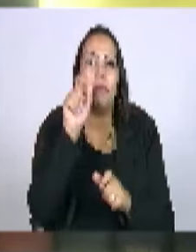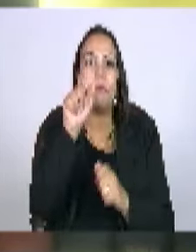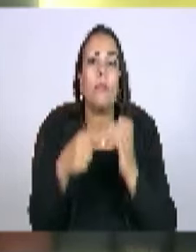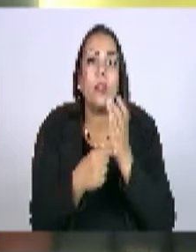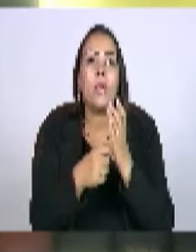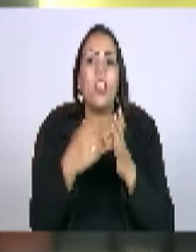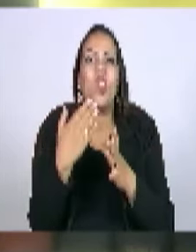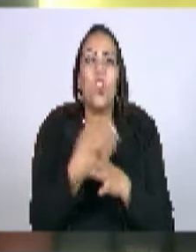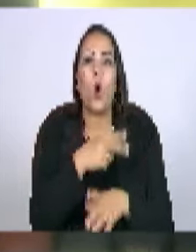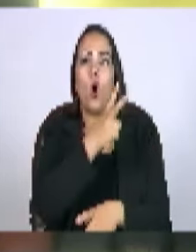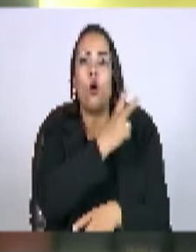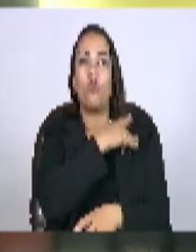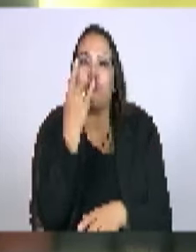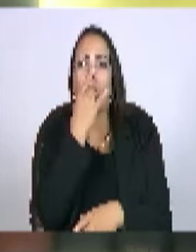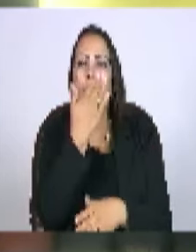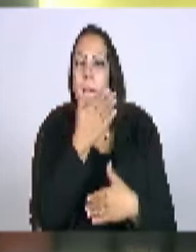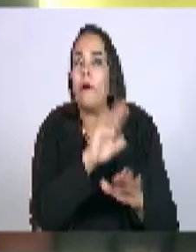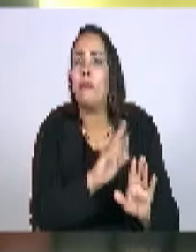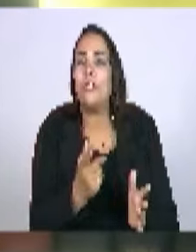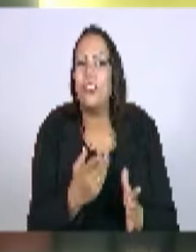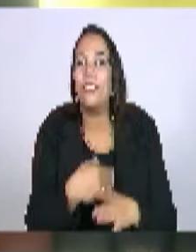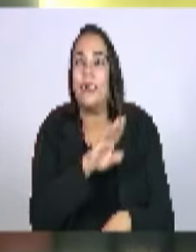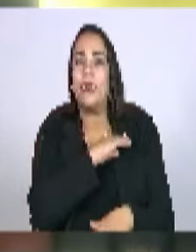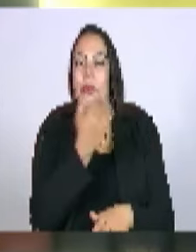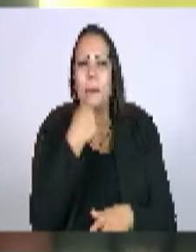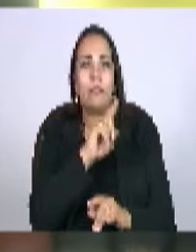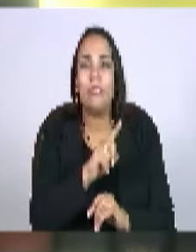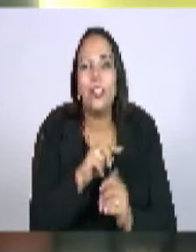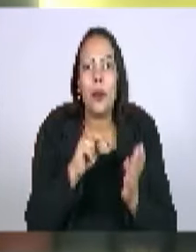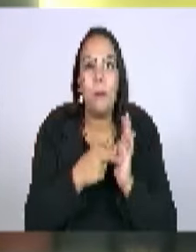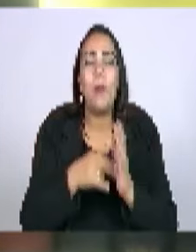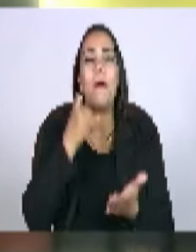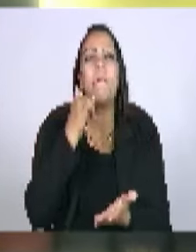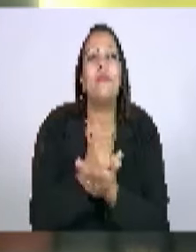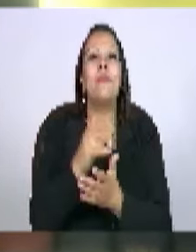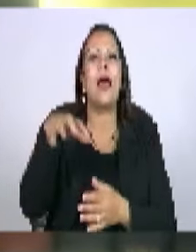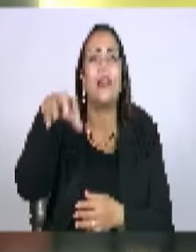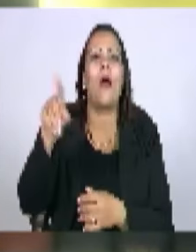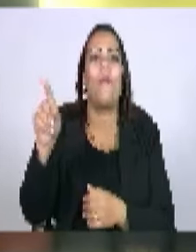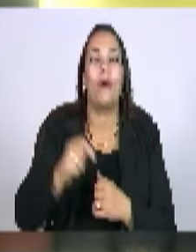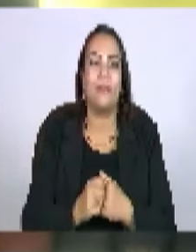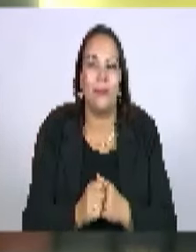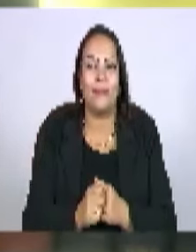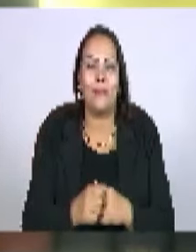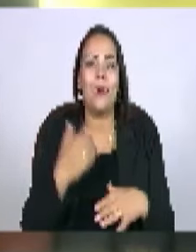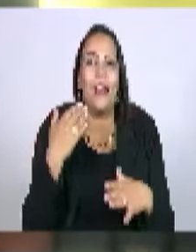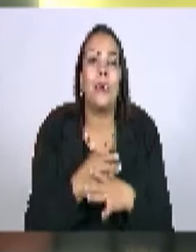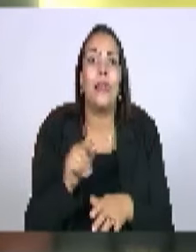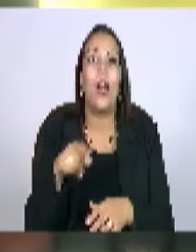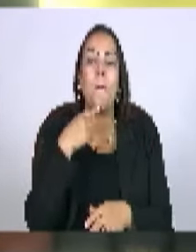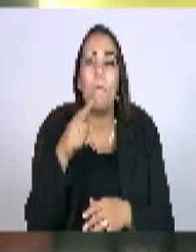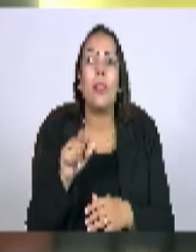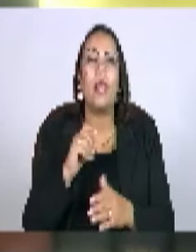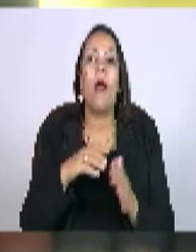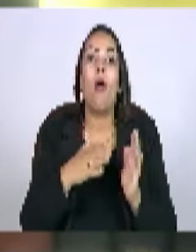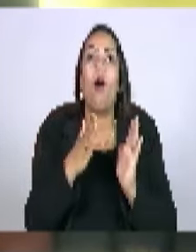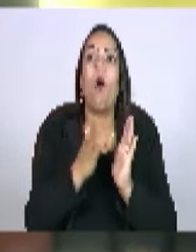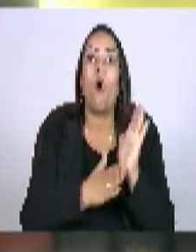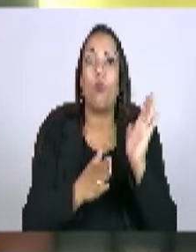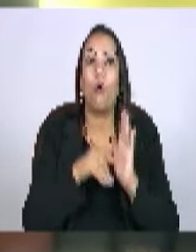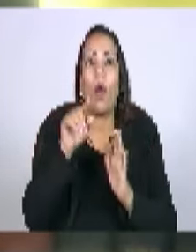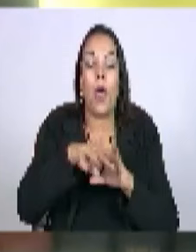عندها شرطه تنفذ الكلام ده ولا عندها قوات هي بتعتمد على الدول عشان كده من الخطوره